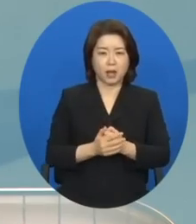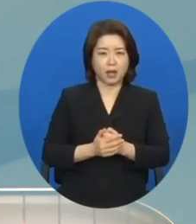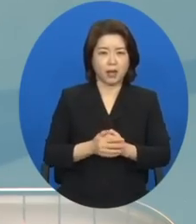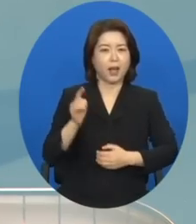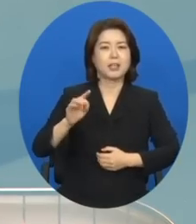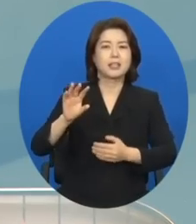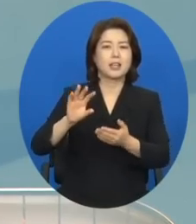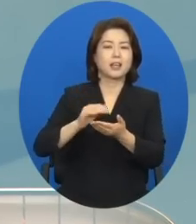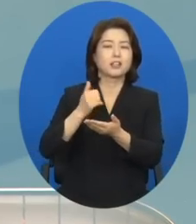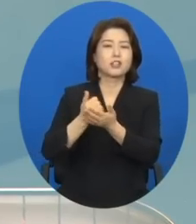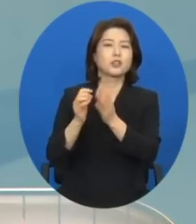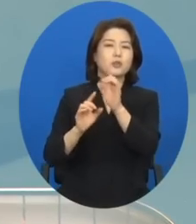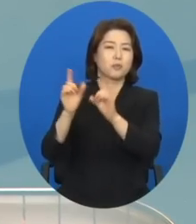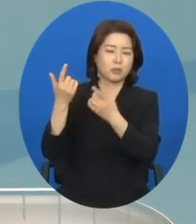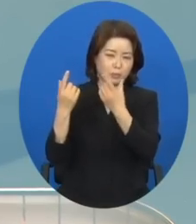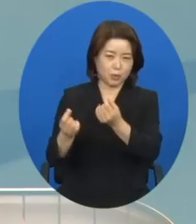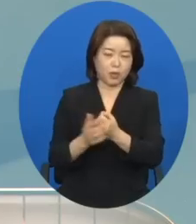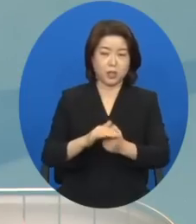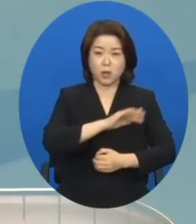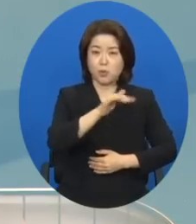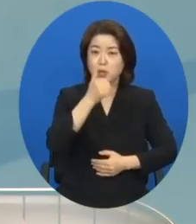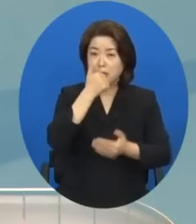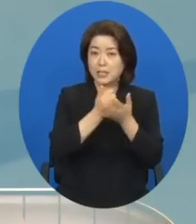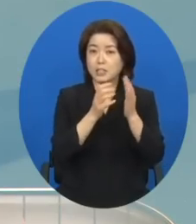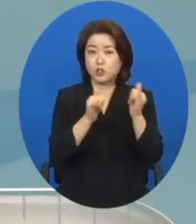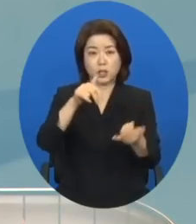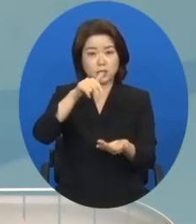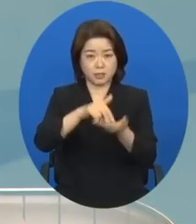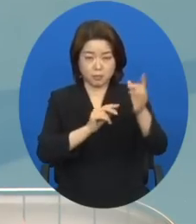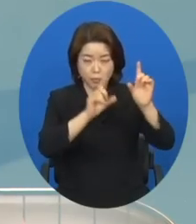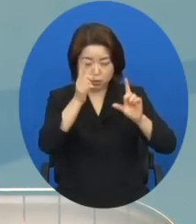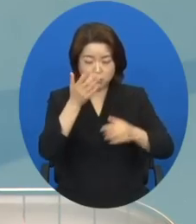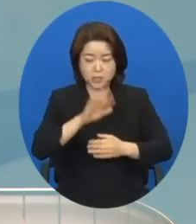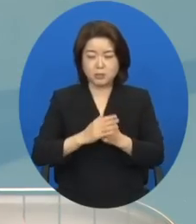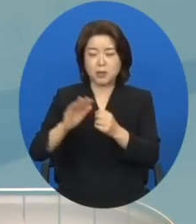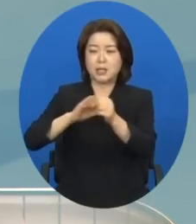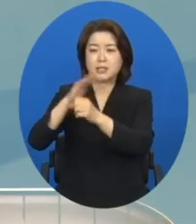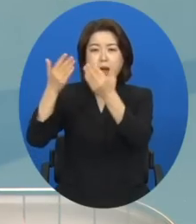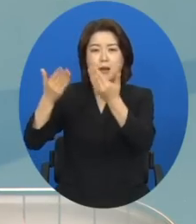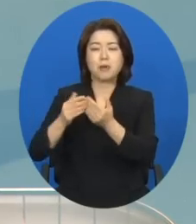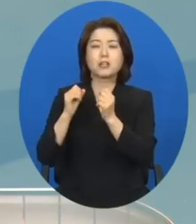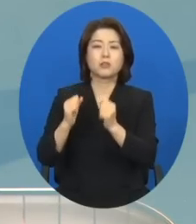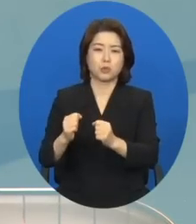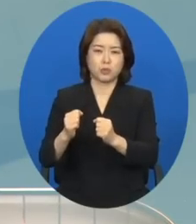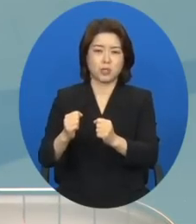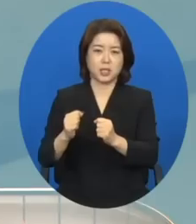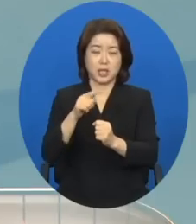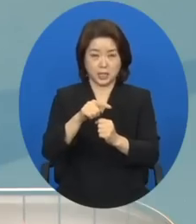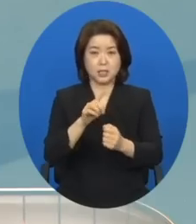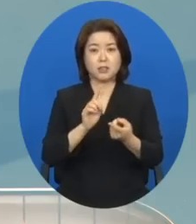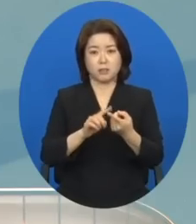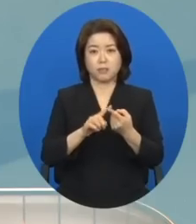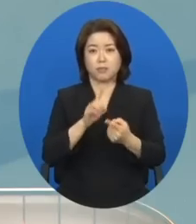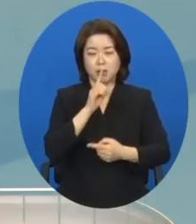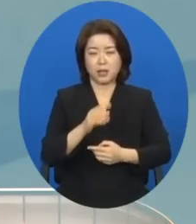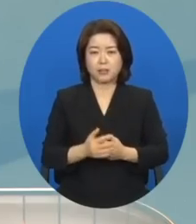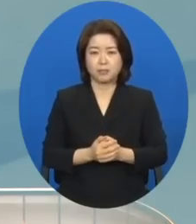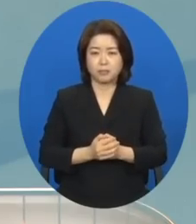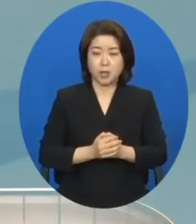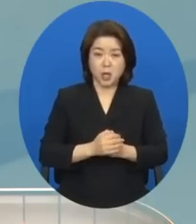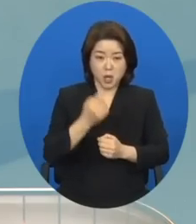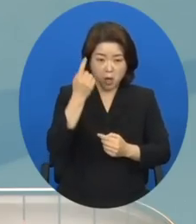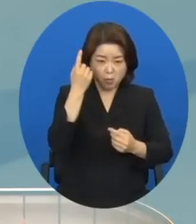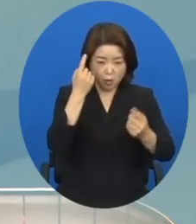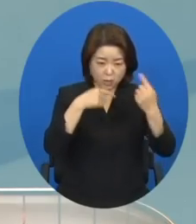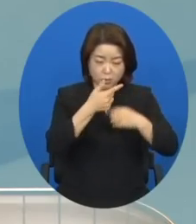그리스도인의 모습입니다. 우리가 죄인이지만 그러나 사랑받는 존재라는 것, 이 역설입니다. 흠이 많지만